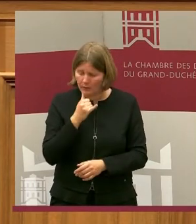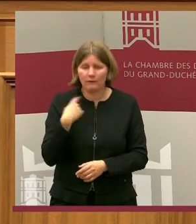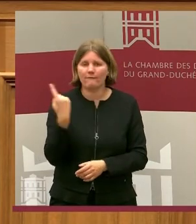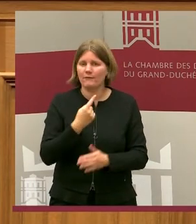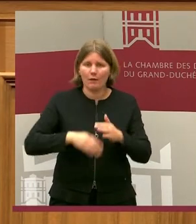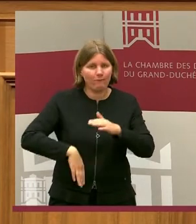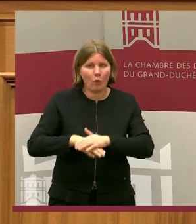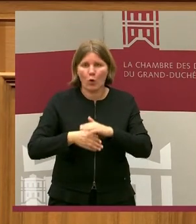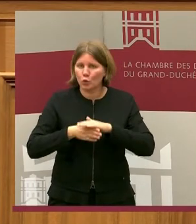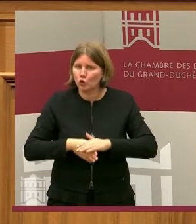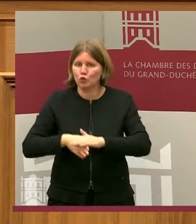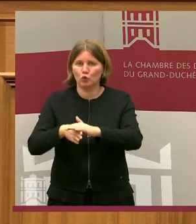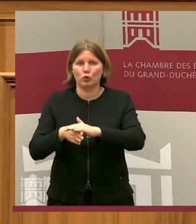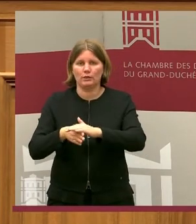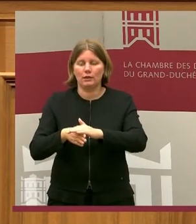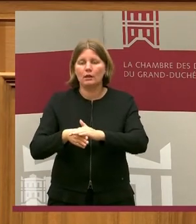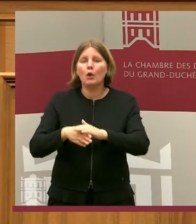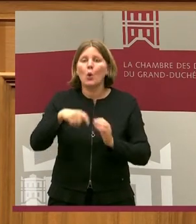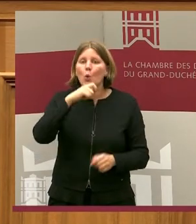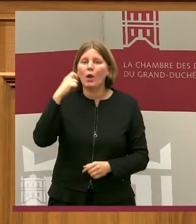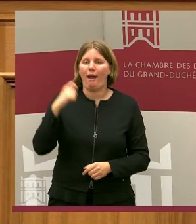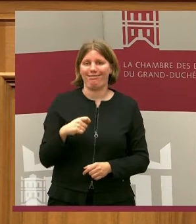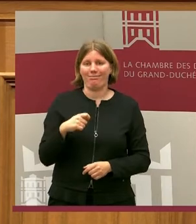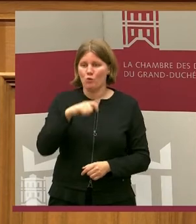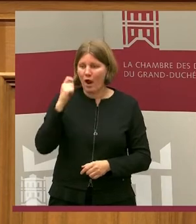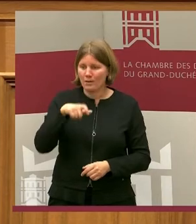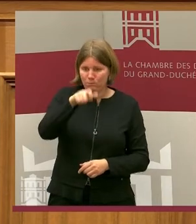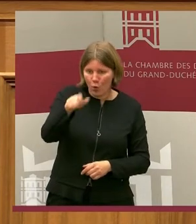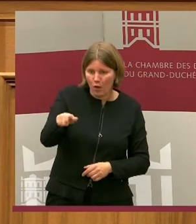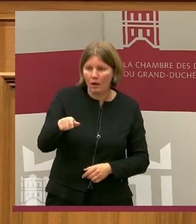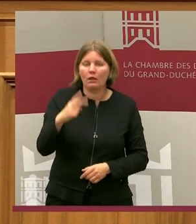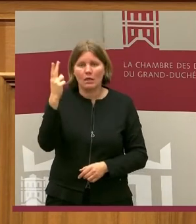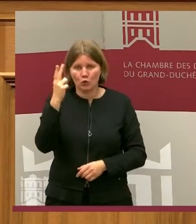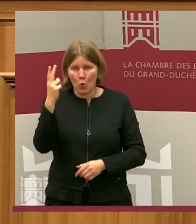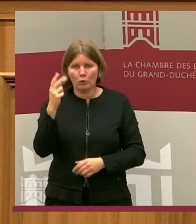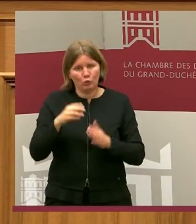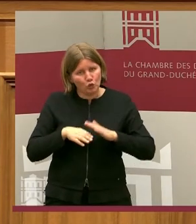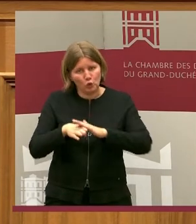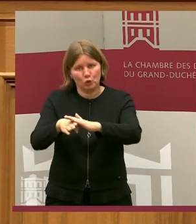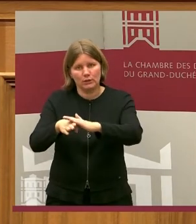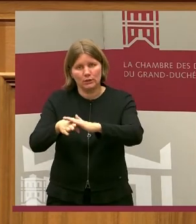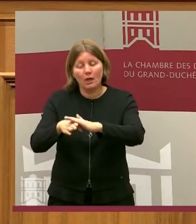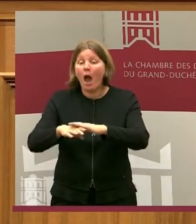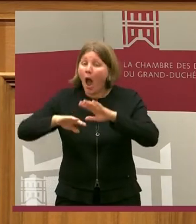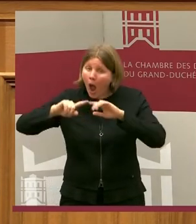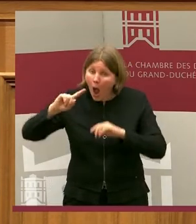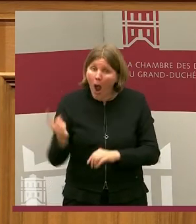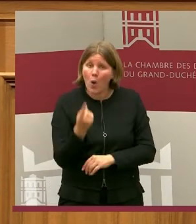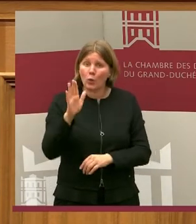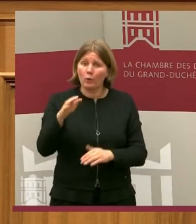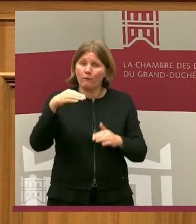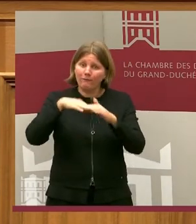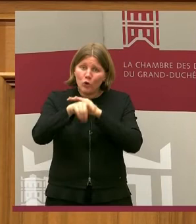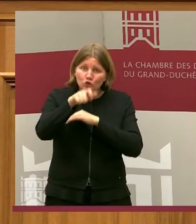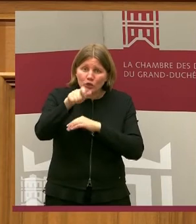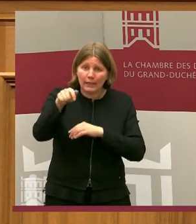wir unterstützen die ukrainischen Bürger, wir unterstützen die ukrainische Nation. Aber wir unterstützen auch die ukrainischen Flüchtlinge,